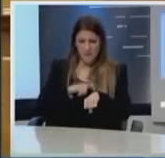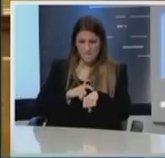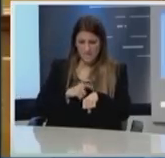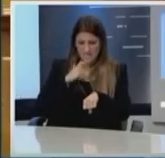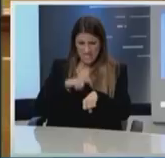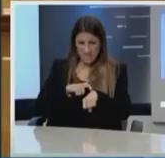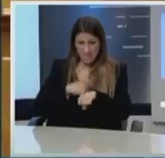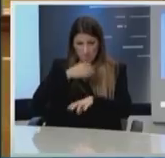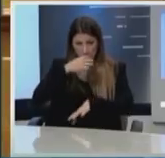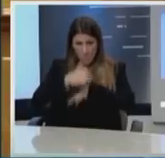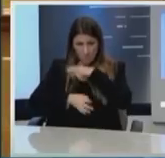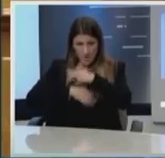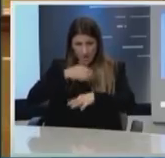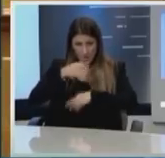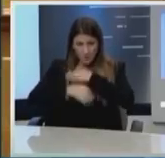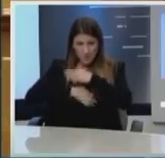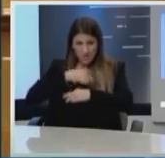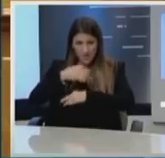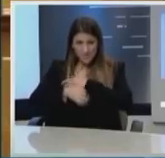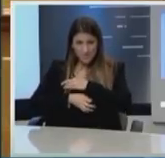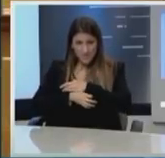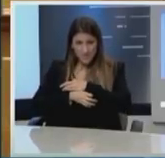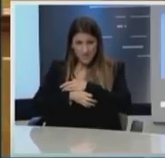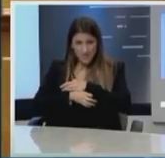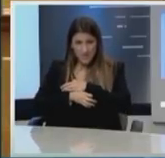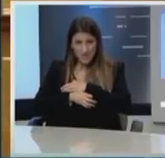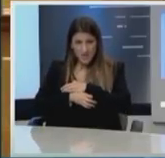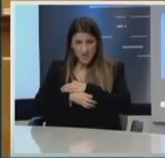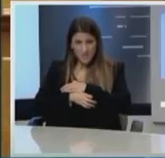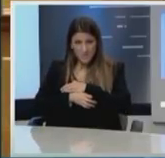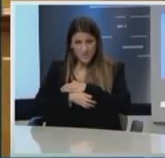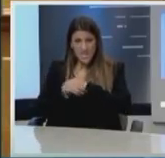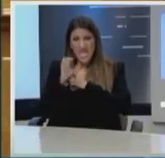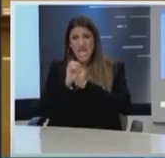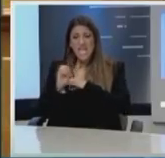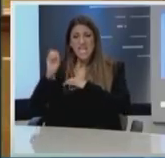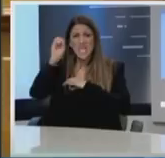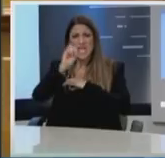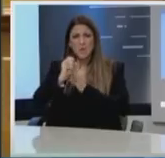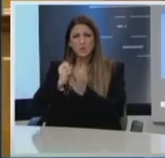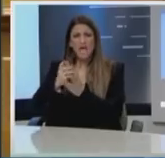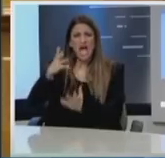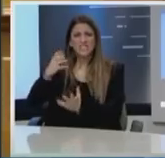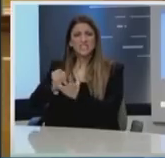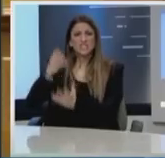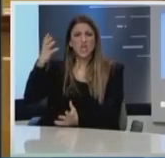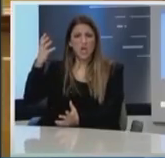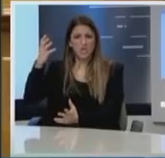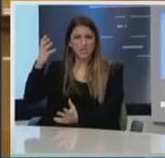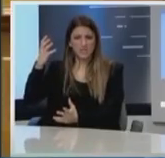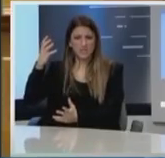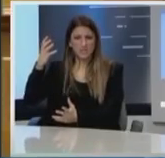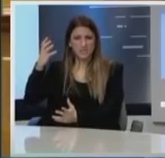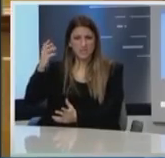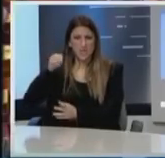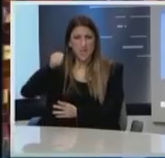που μιλούσε, το έχει κατά μια οικογένεια. Ο οίκος Μούτης ανέβασε την Ελλάδα και την πιστοποιητική της ικανότητα